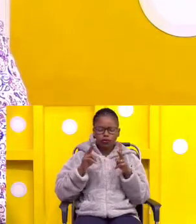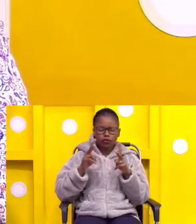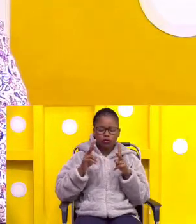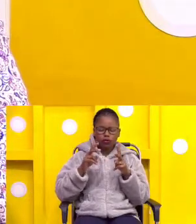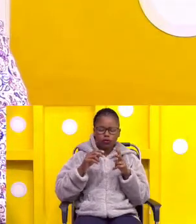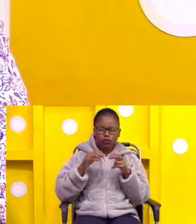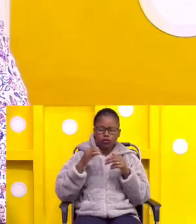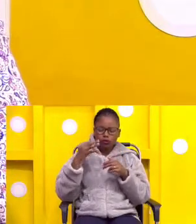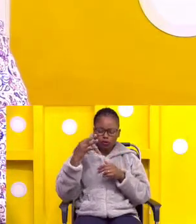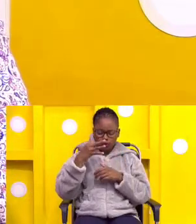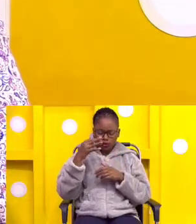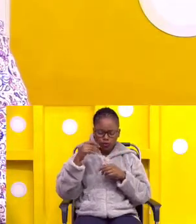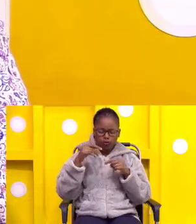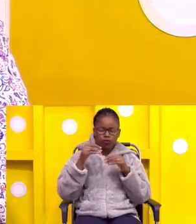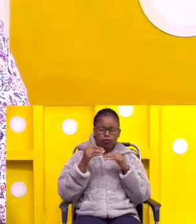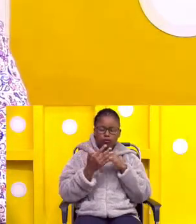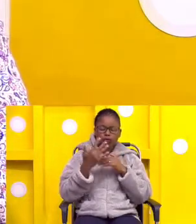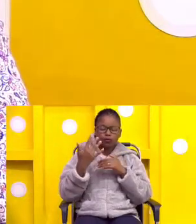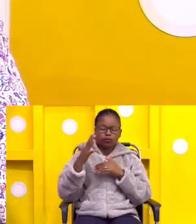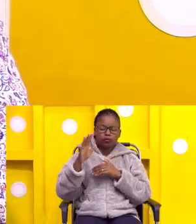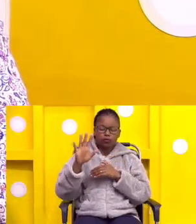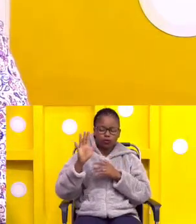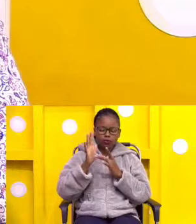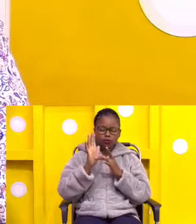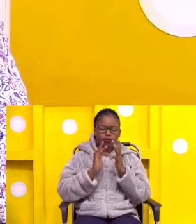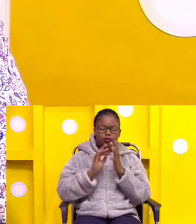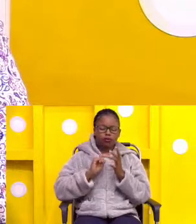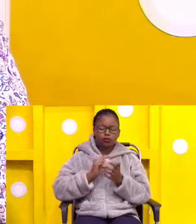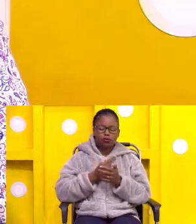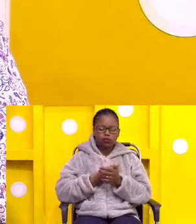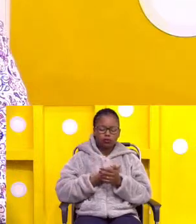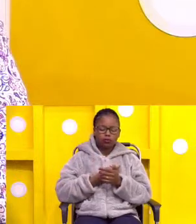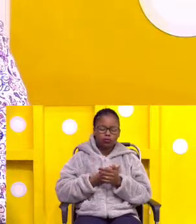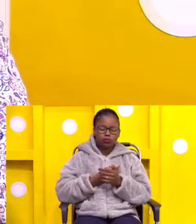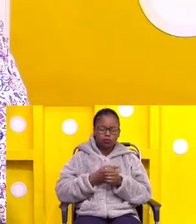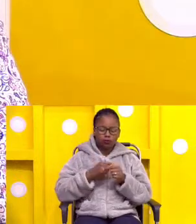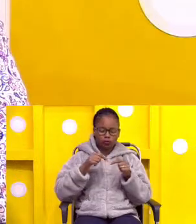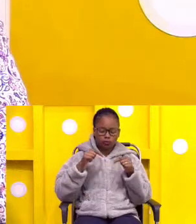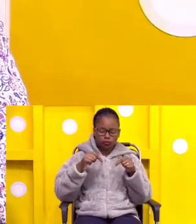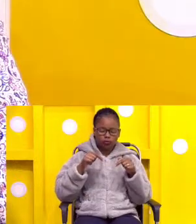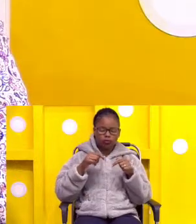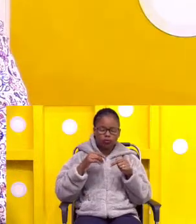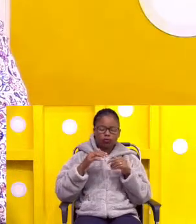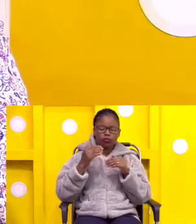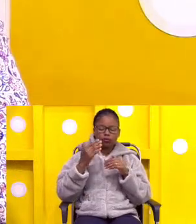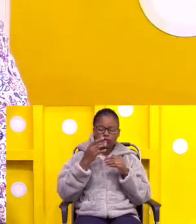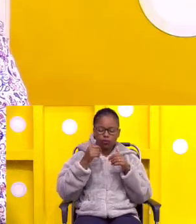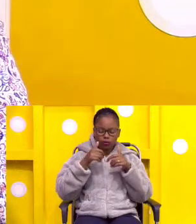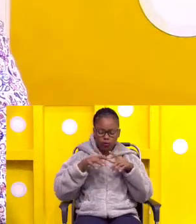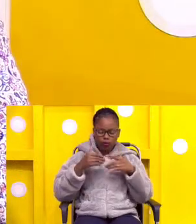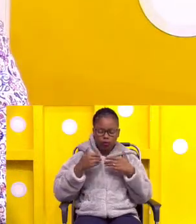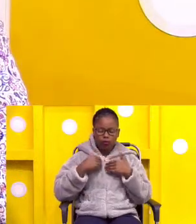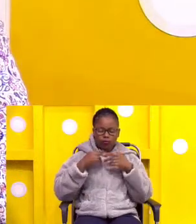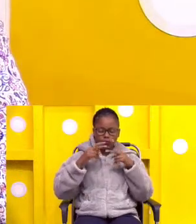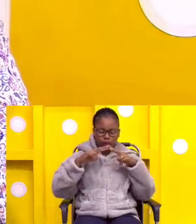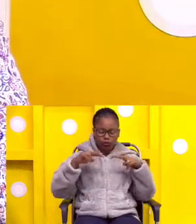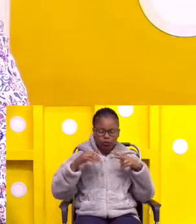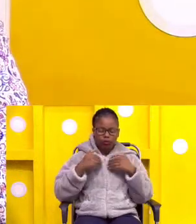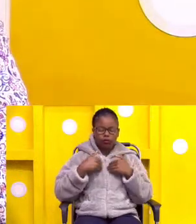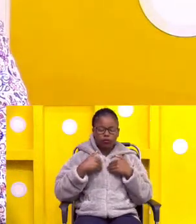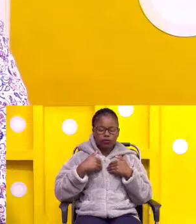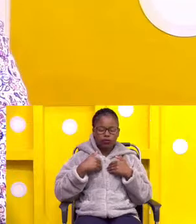twĩ moko-inĩ maku Jesu witũ. Tũgĩtungata mũthenya wa ũmũthĩ twĩ moko-inĩ maku mwene thayũ.